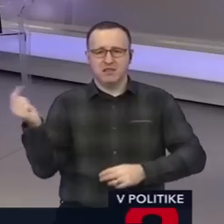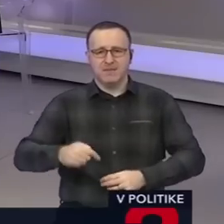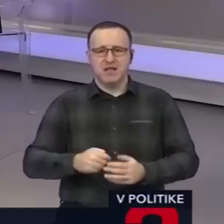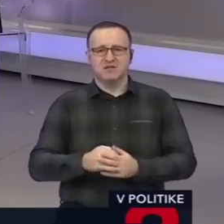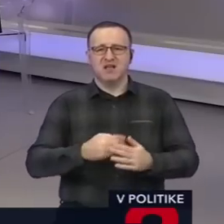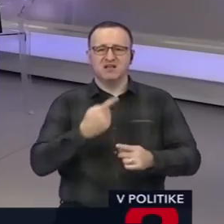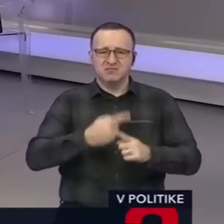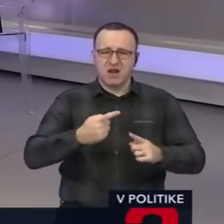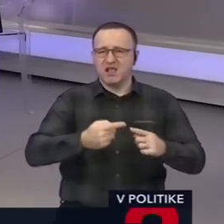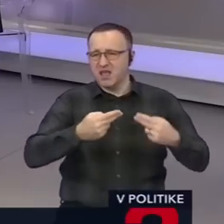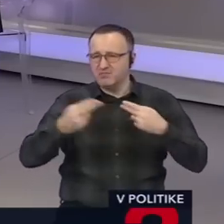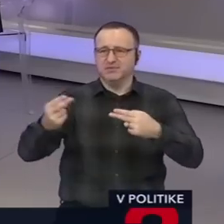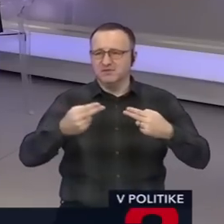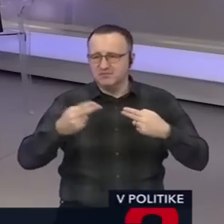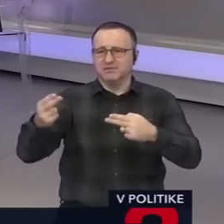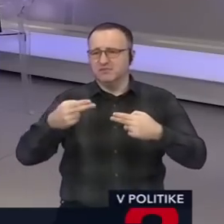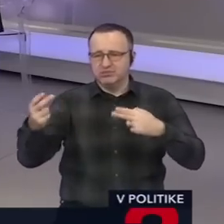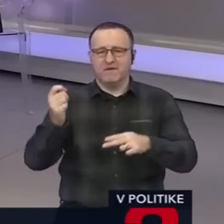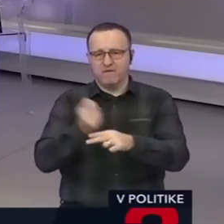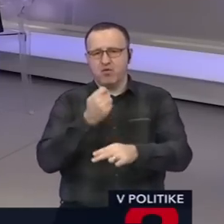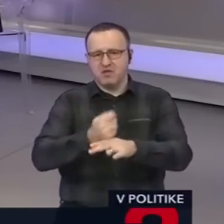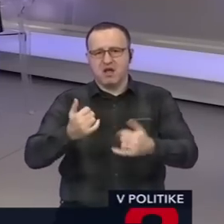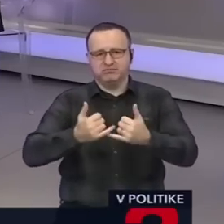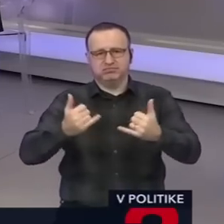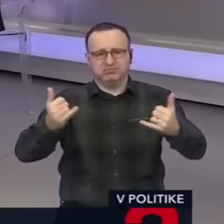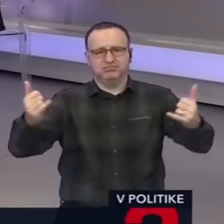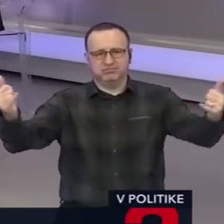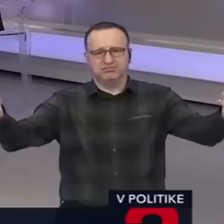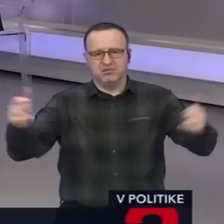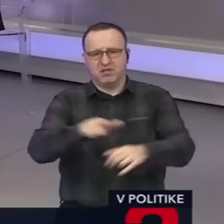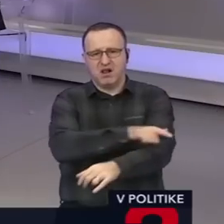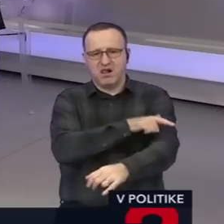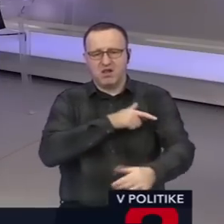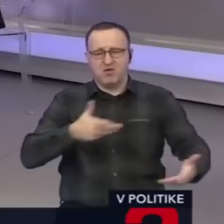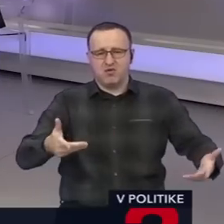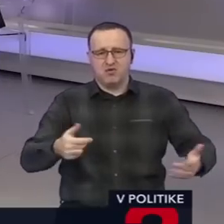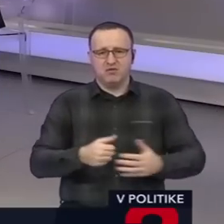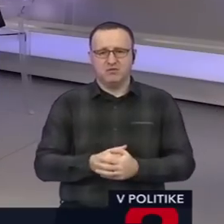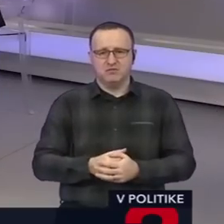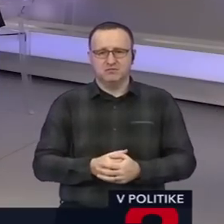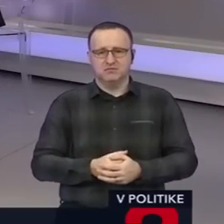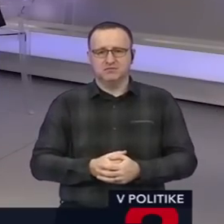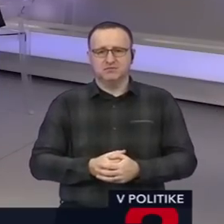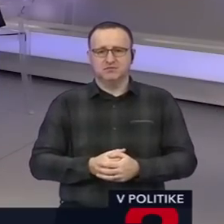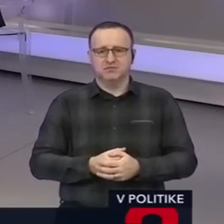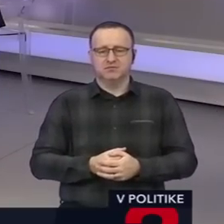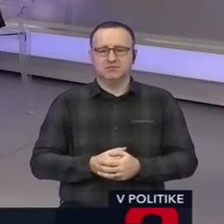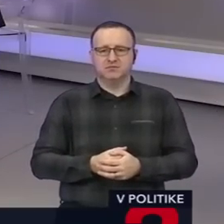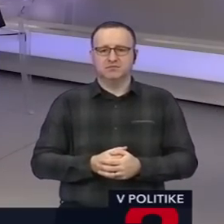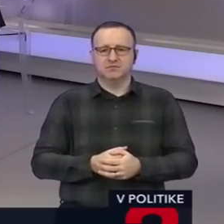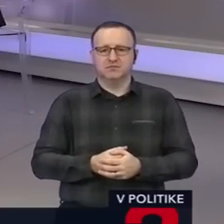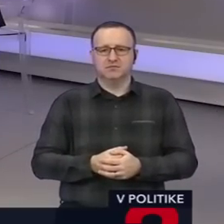viac bude Západ dodávať zbrane Ukrajine, tým dlhšie sa bude predlžovať